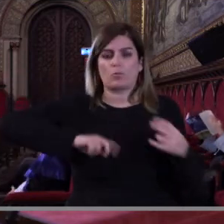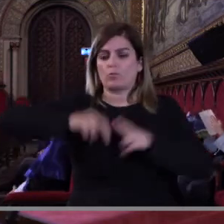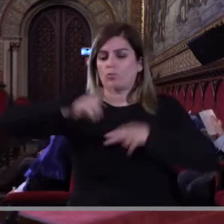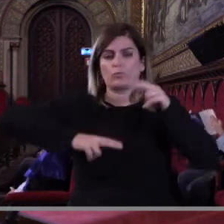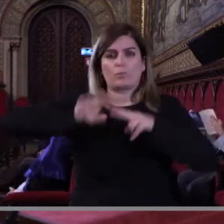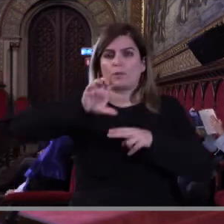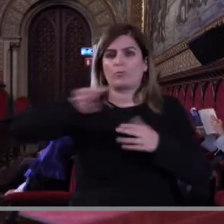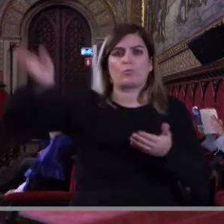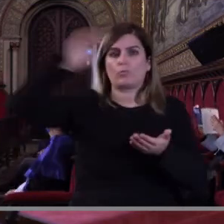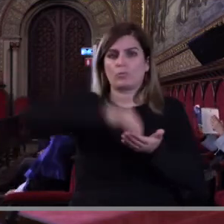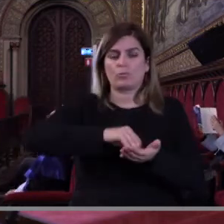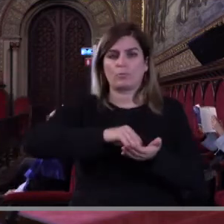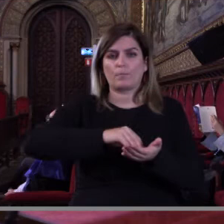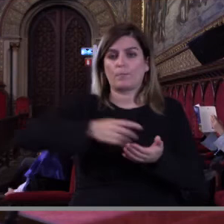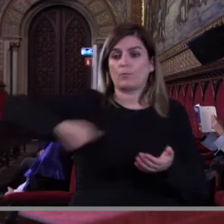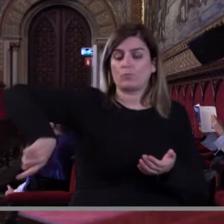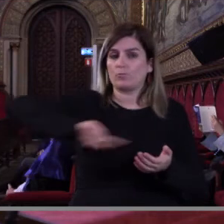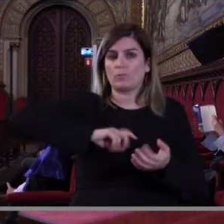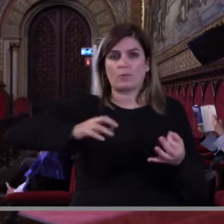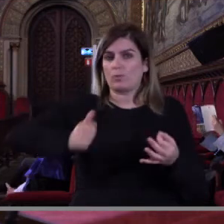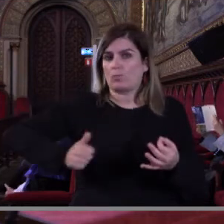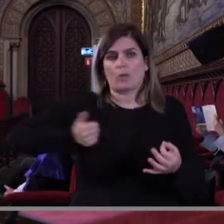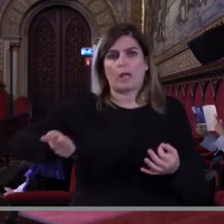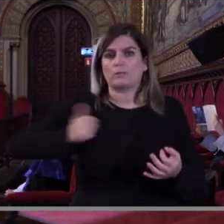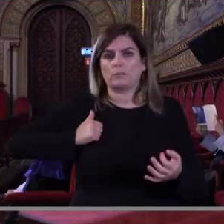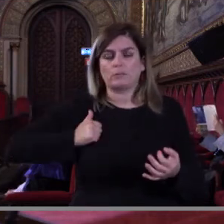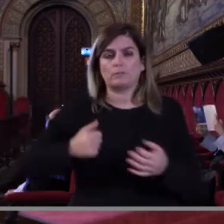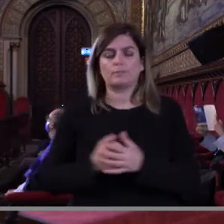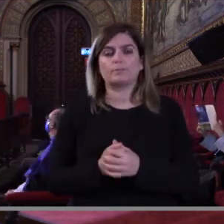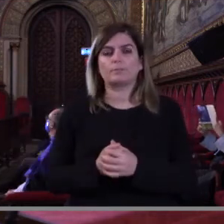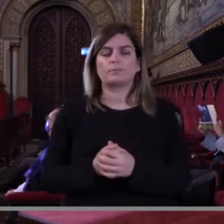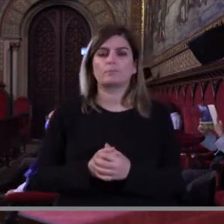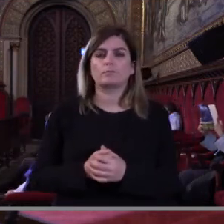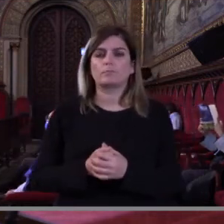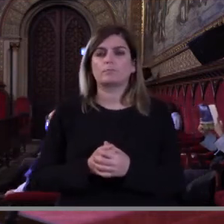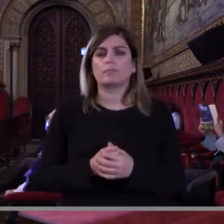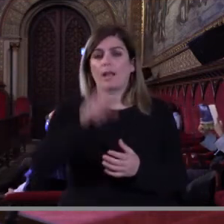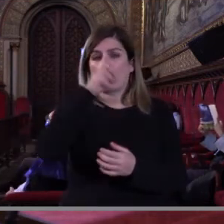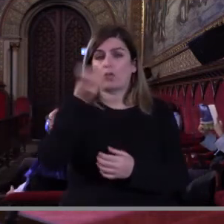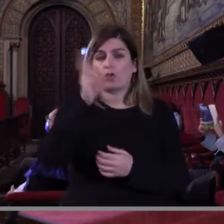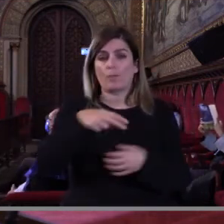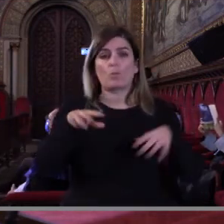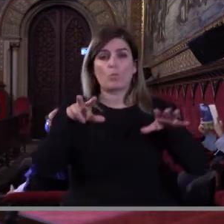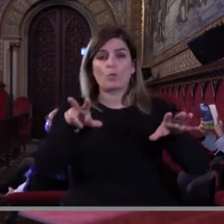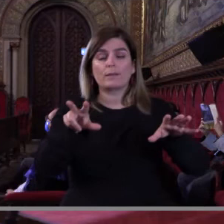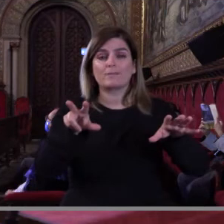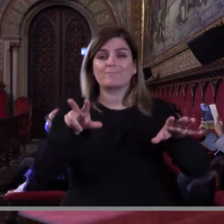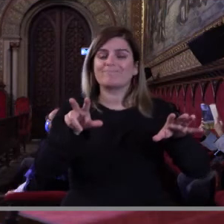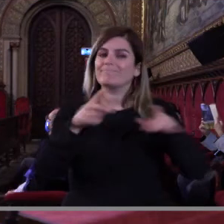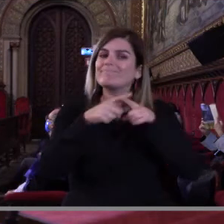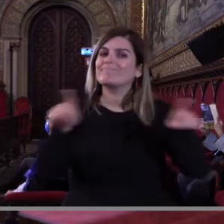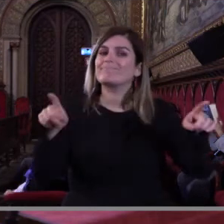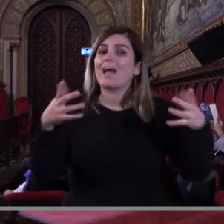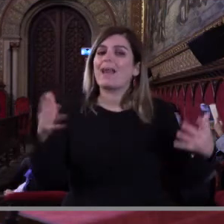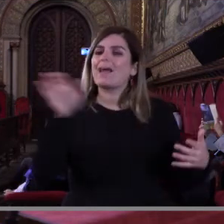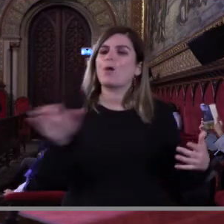país. No podem perdre aquesta oportunitat. A diferència del que va passar en la crisi del 2008, aquesta vegada Europa